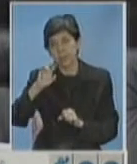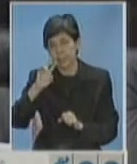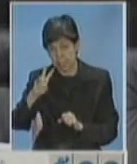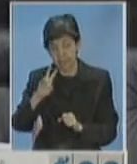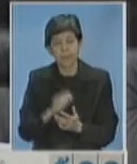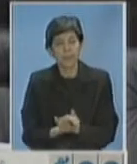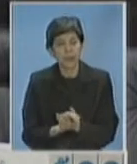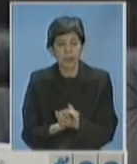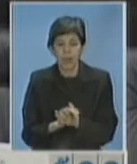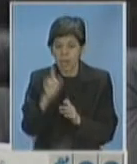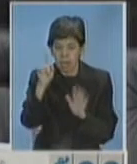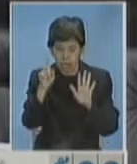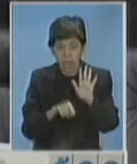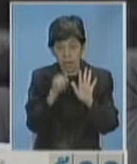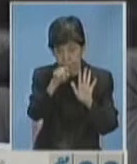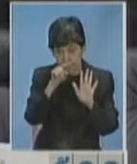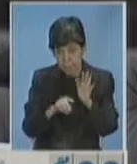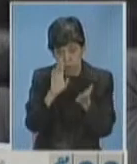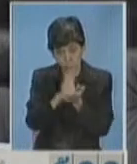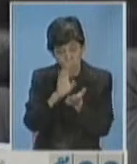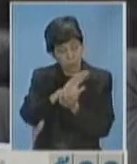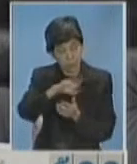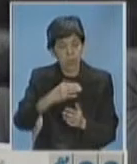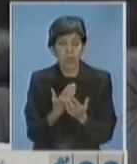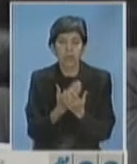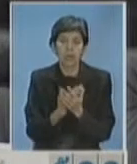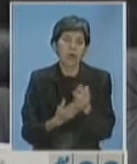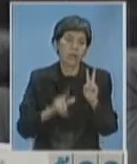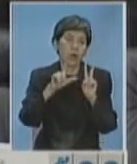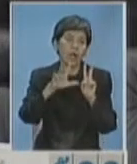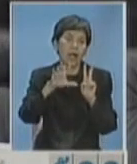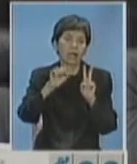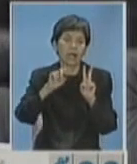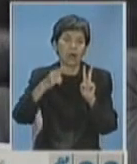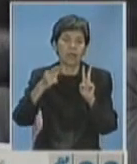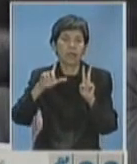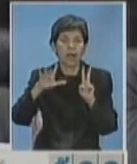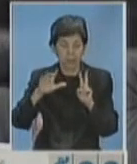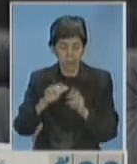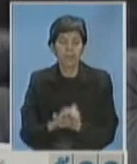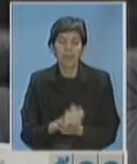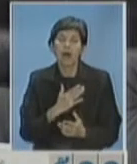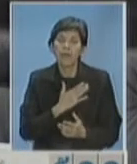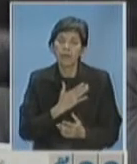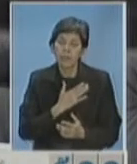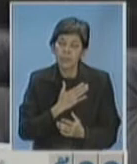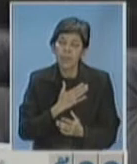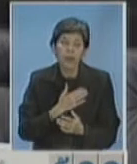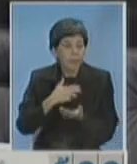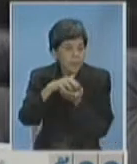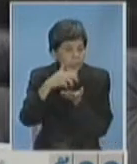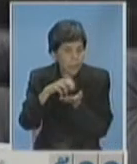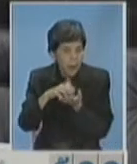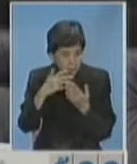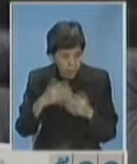2557ร้อยละ5นะคะจากงบประมาณทั้งสิ้น 2,525,000 ล้านบาทนะคะดิฉันได้กลับเรียนไปเบื้องต้นแล้